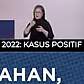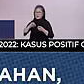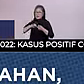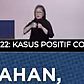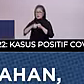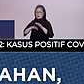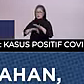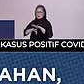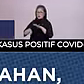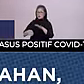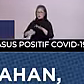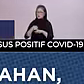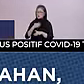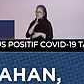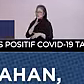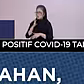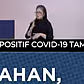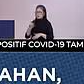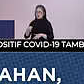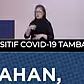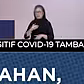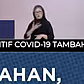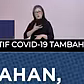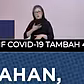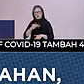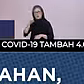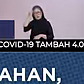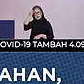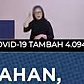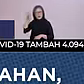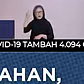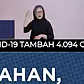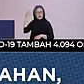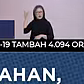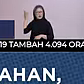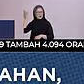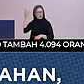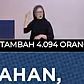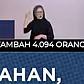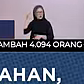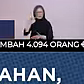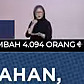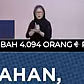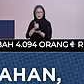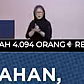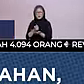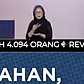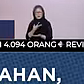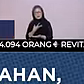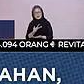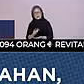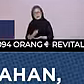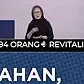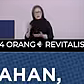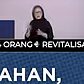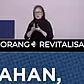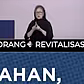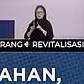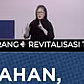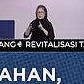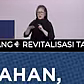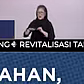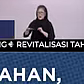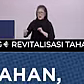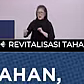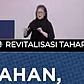saya ingin mengubur masa lalu saya, karena saat-saat itu adalah saat-saat yang paling menyedihkan, karena saya harus terpisah dengan anak